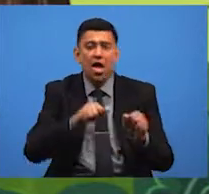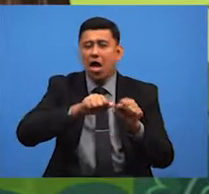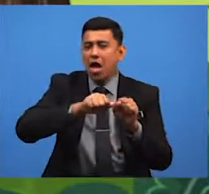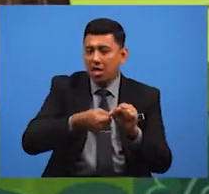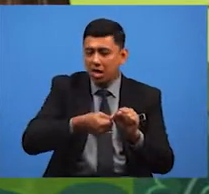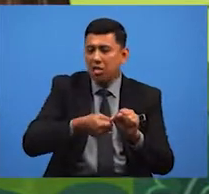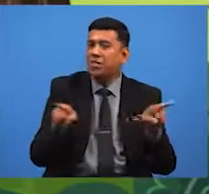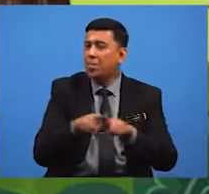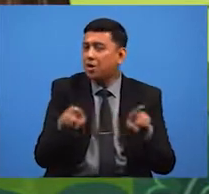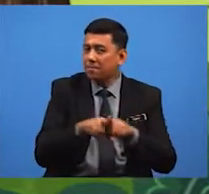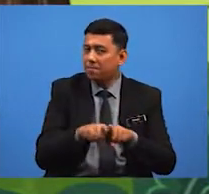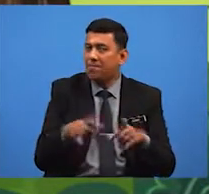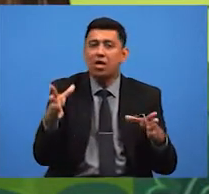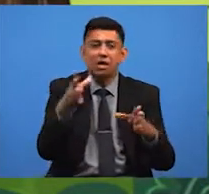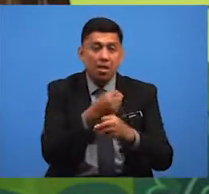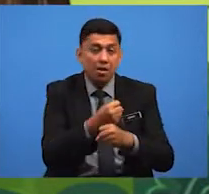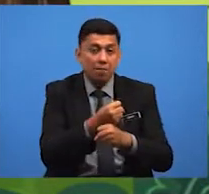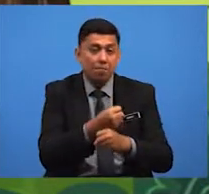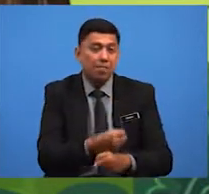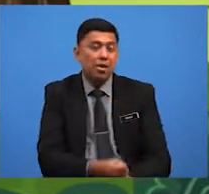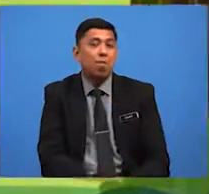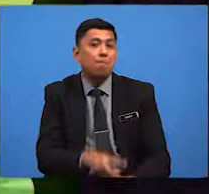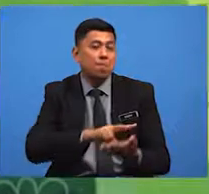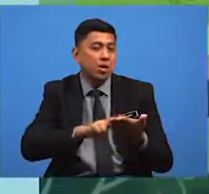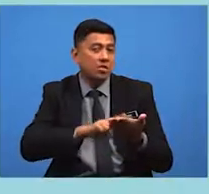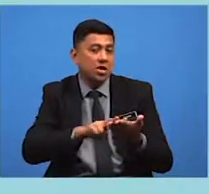kita sama-sama dapat menghayatinya.